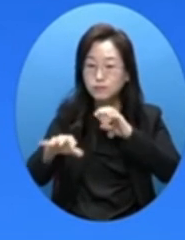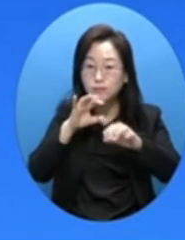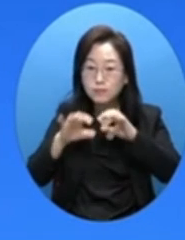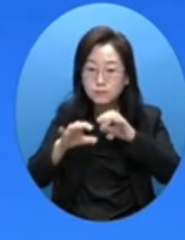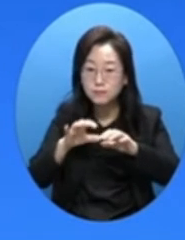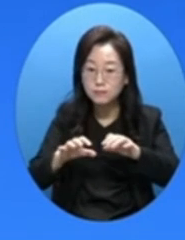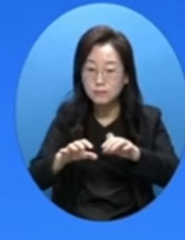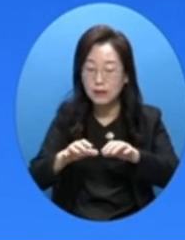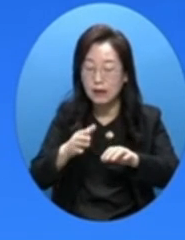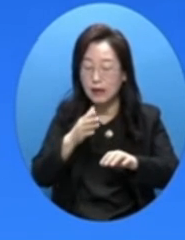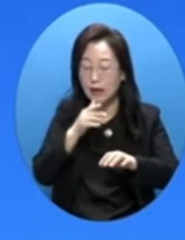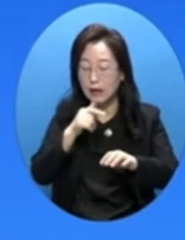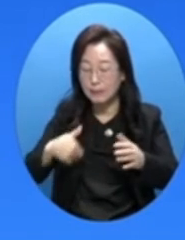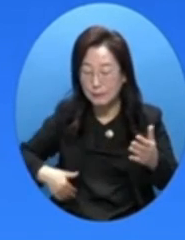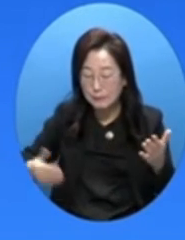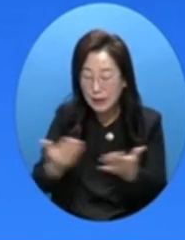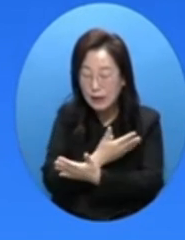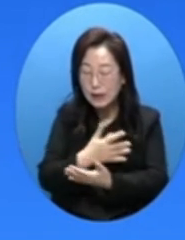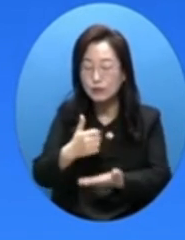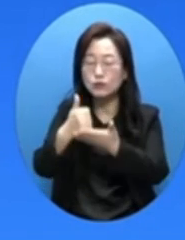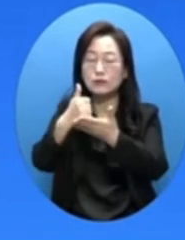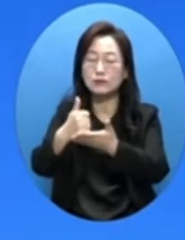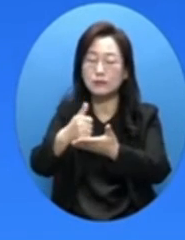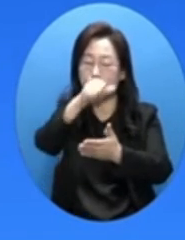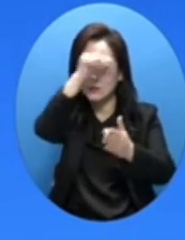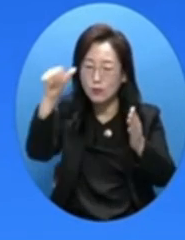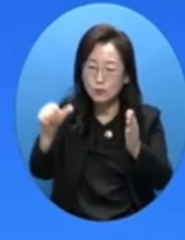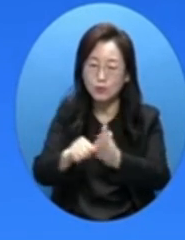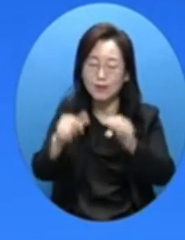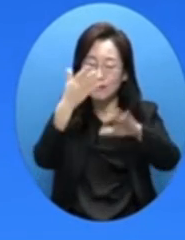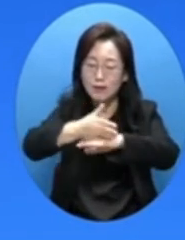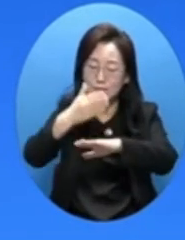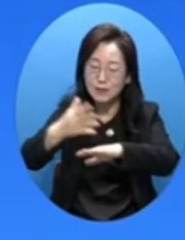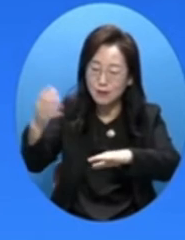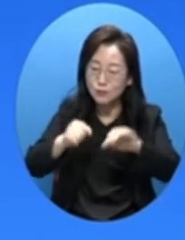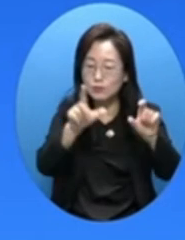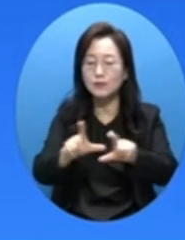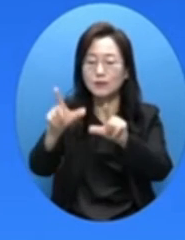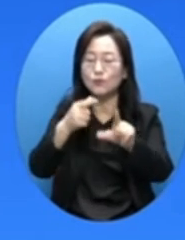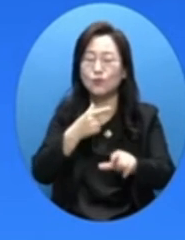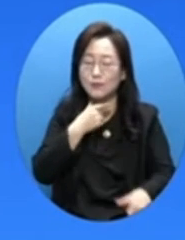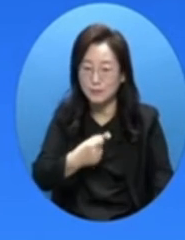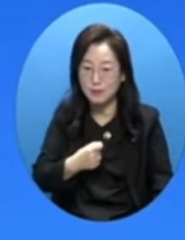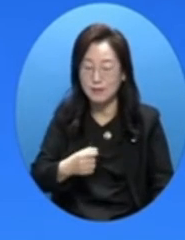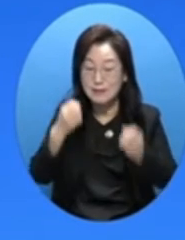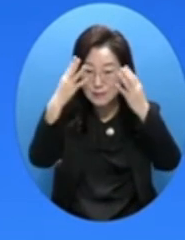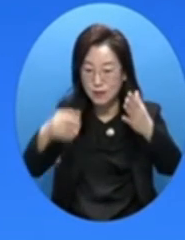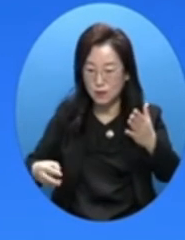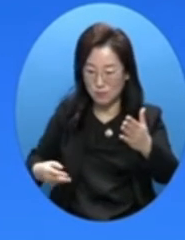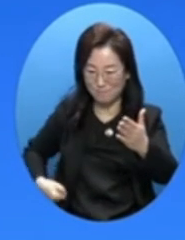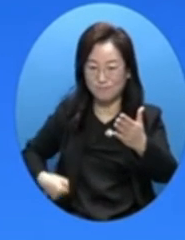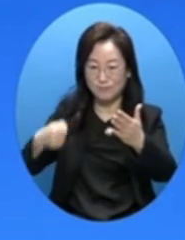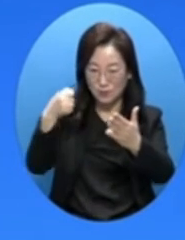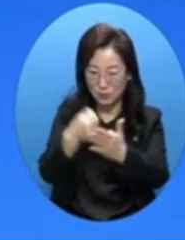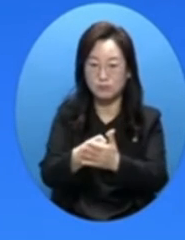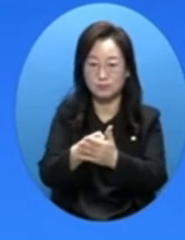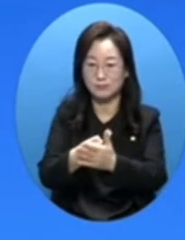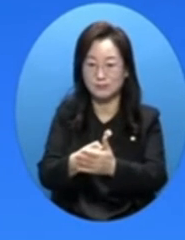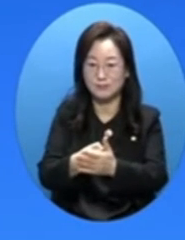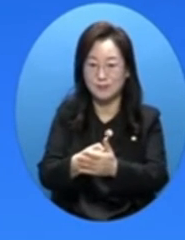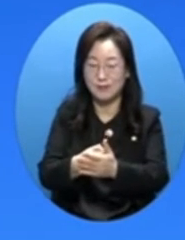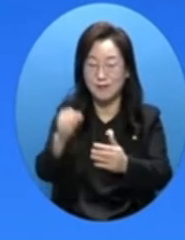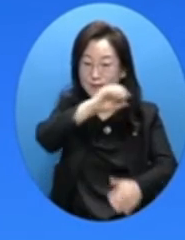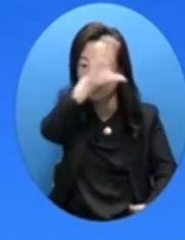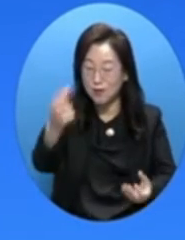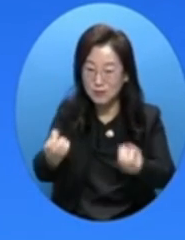오늘 회개하고 주님 나의 남은 여생 감사하며 살기 원합니다. 새롭게 결단하고 뜻깊은 성탄을